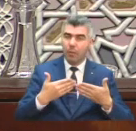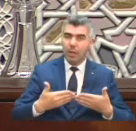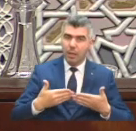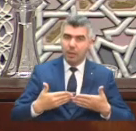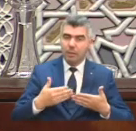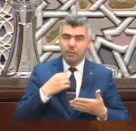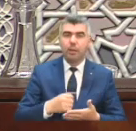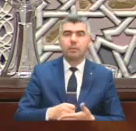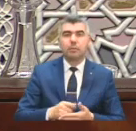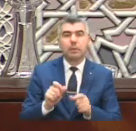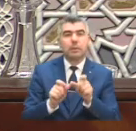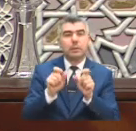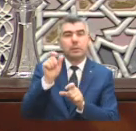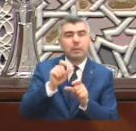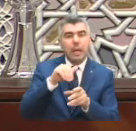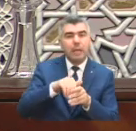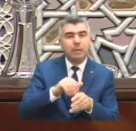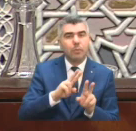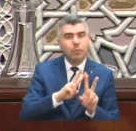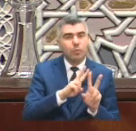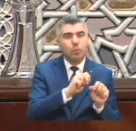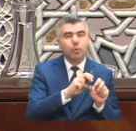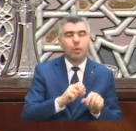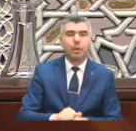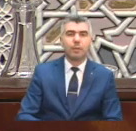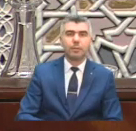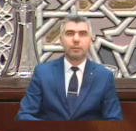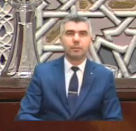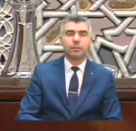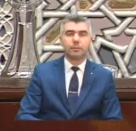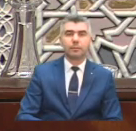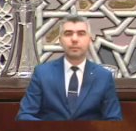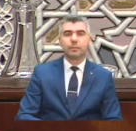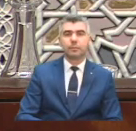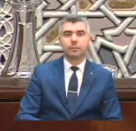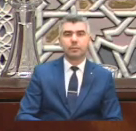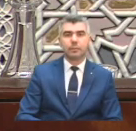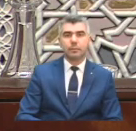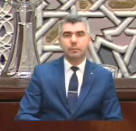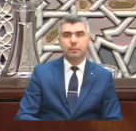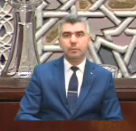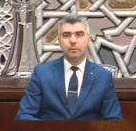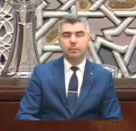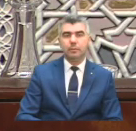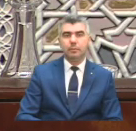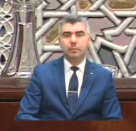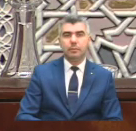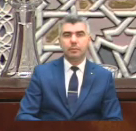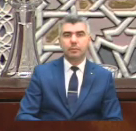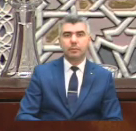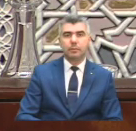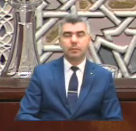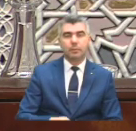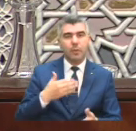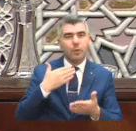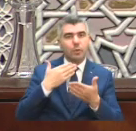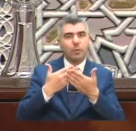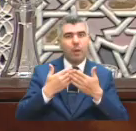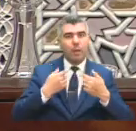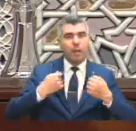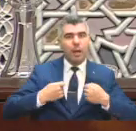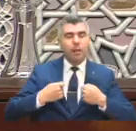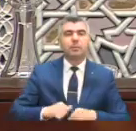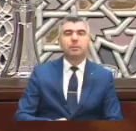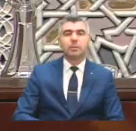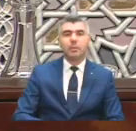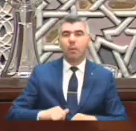المحترمين الفريق الدستوري الديمقراطي الاجتماعي. تفضل أحد النواب، تفضل سيد النائب المحترم. شكرا سيد الرئيس.